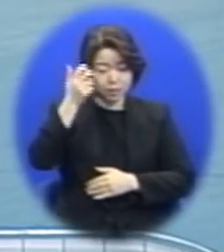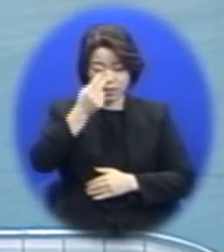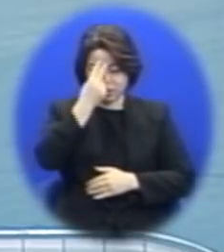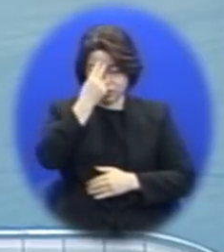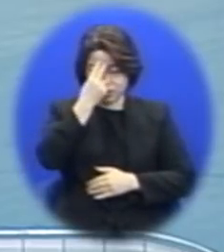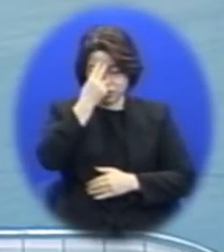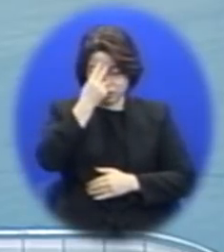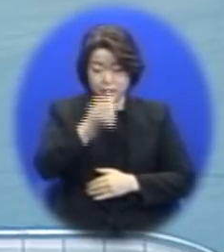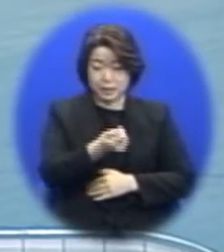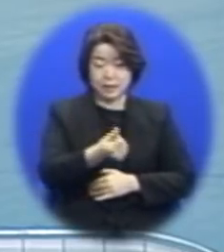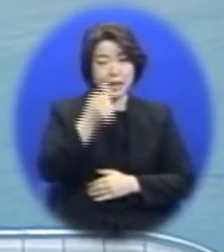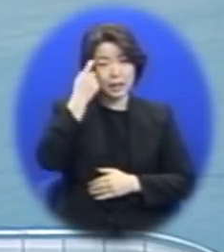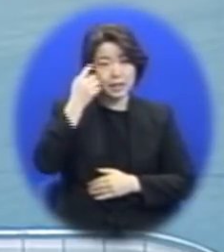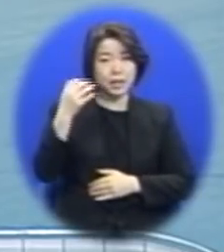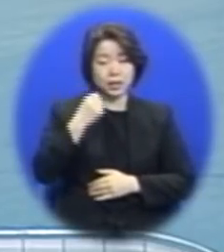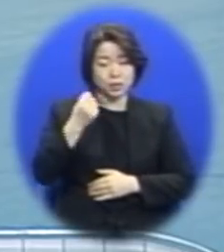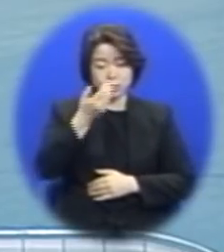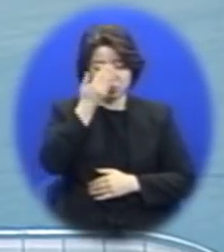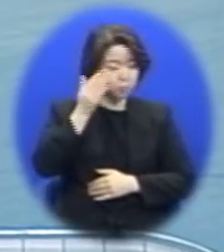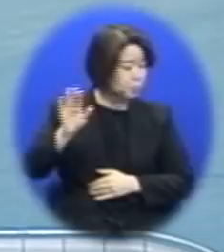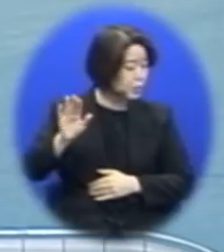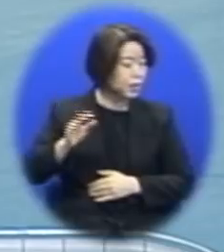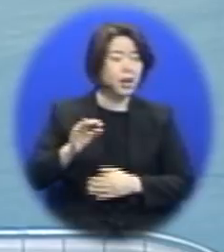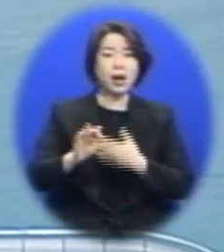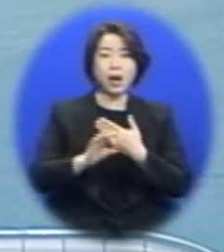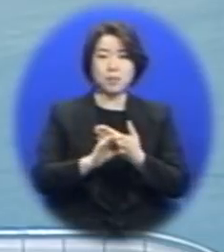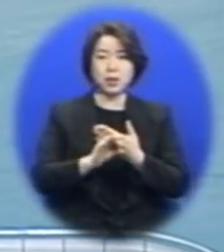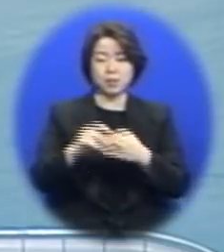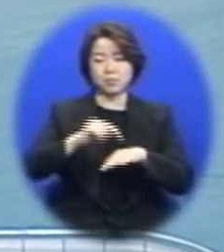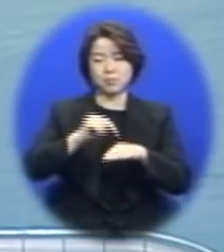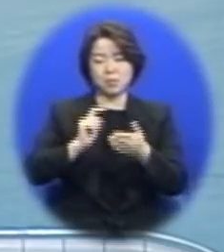또는 외면하면 그러면 마음이 굳어져 버립니다.